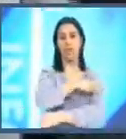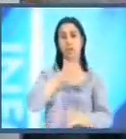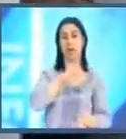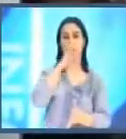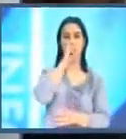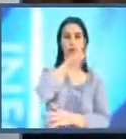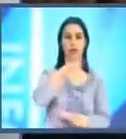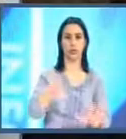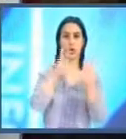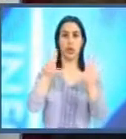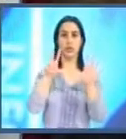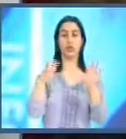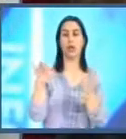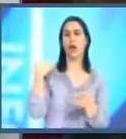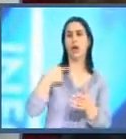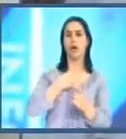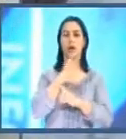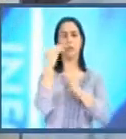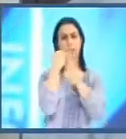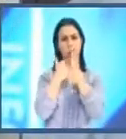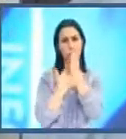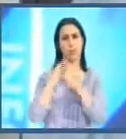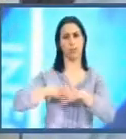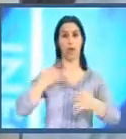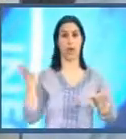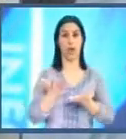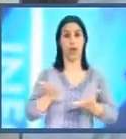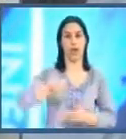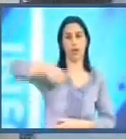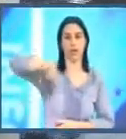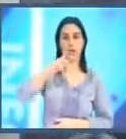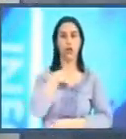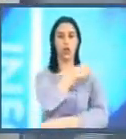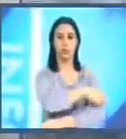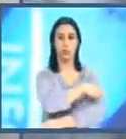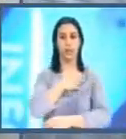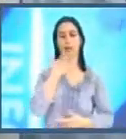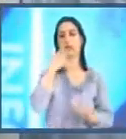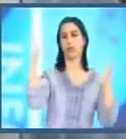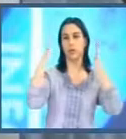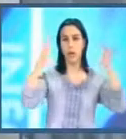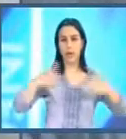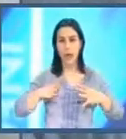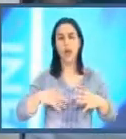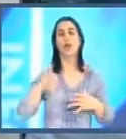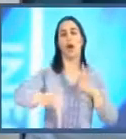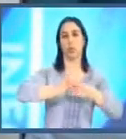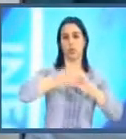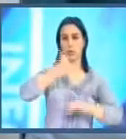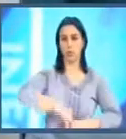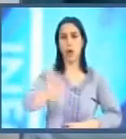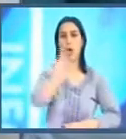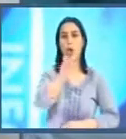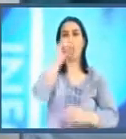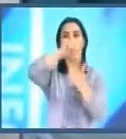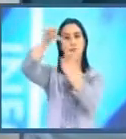2008. Tot i les diferents mesures que s'han pres des de l'Hospital de Viladecans, com operar durant l'estiu o derivar pacients a altres centres,